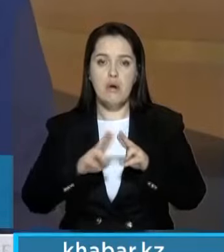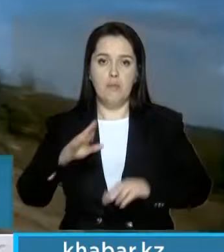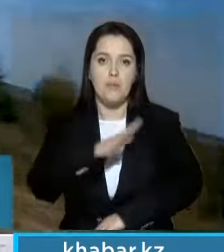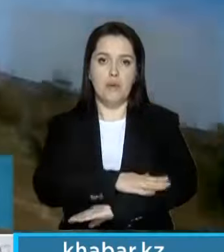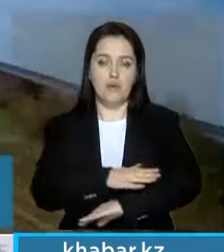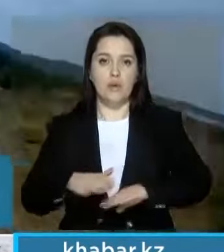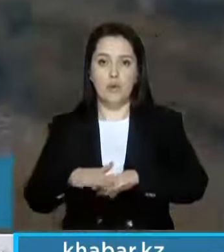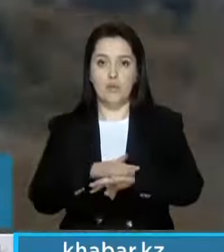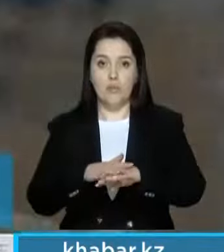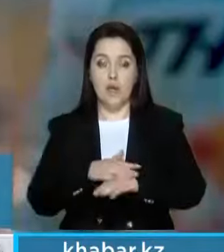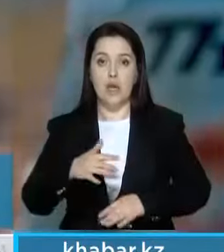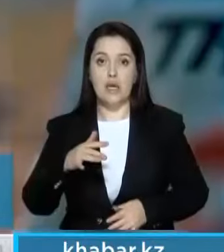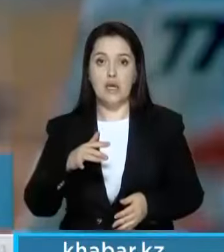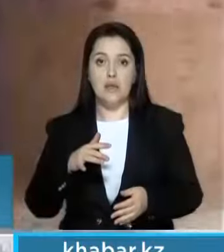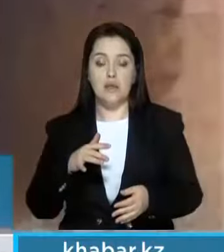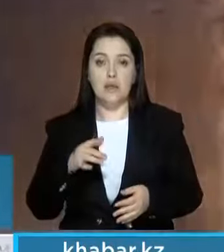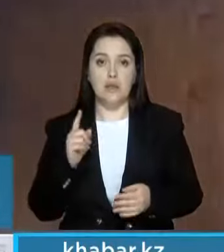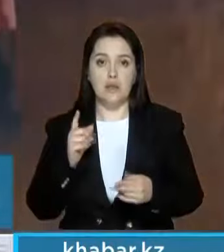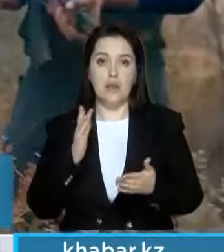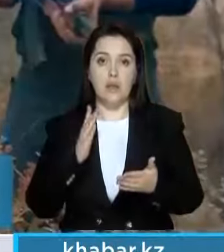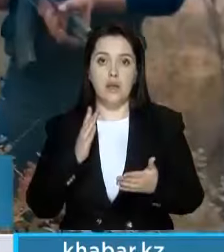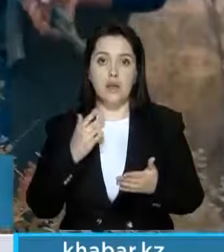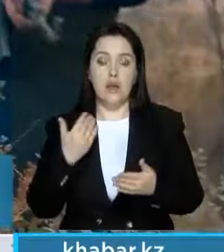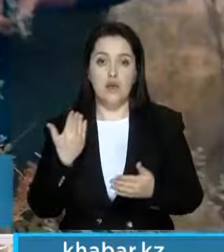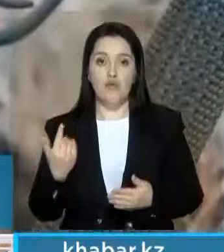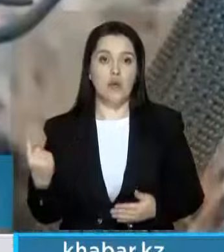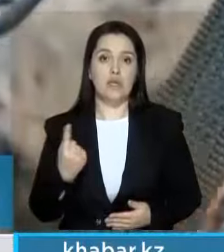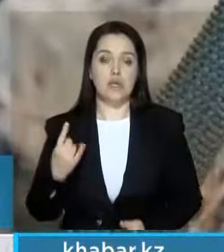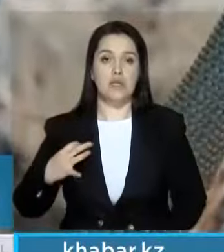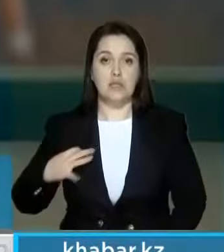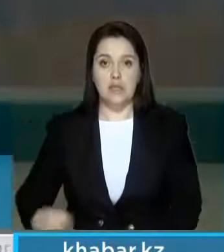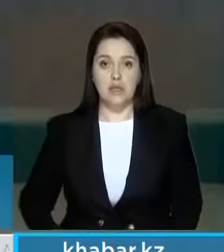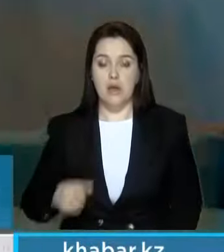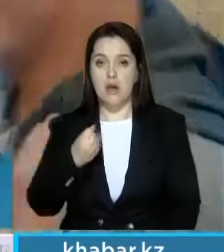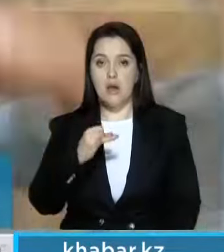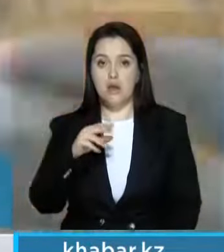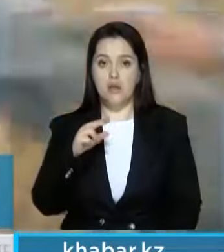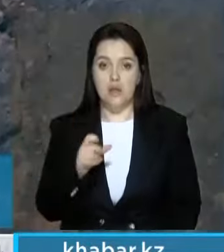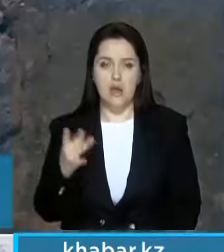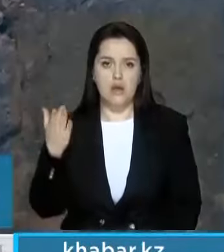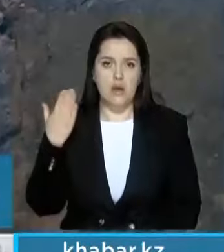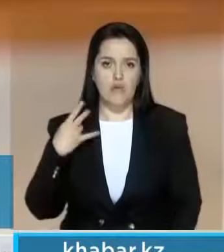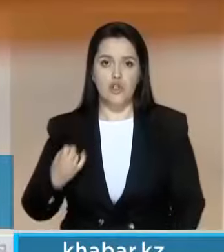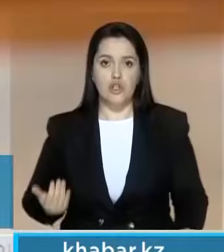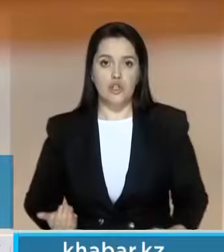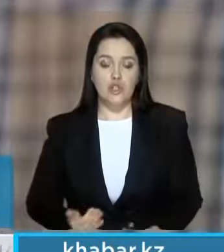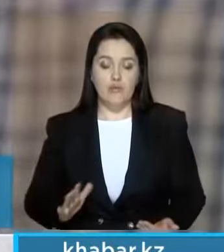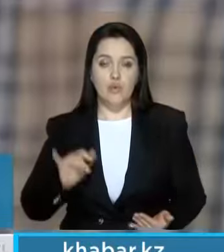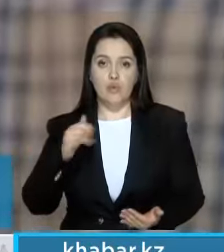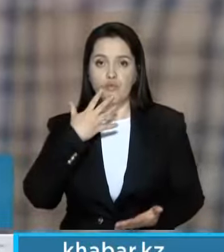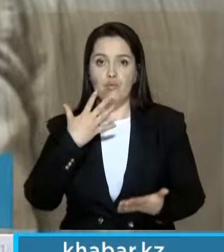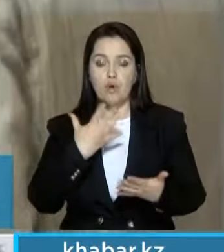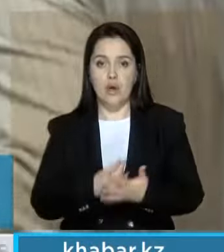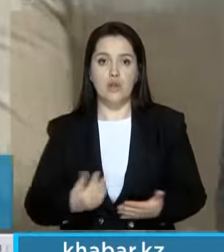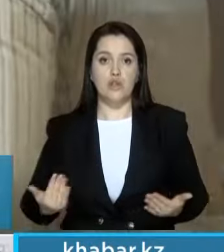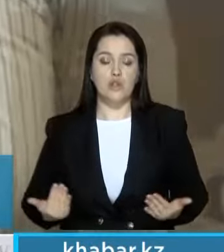улице. В центре телесериала честный труженик Бектимир и его единственный сын Айдар, который уже давно не живет с отцом. У него своя жизнь, и на